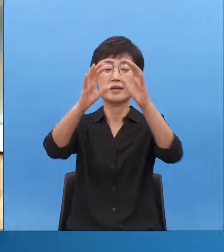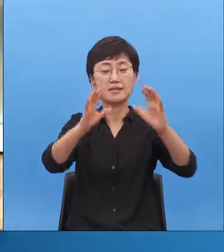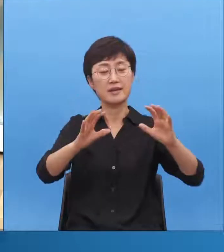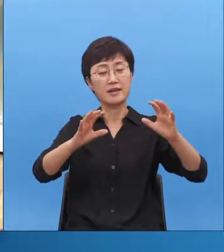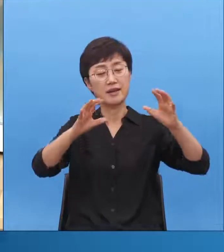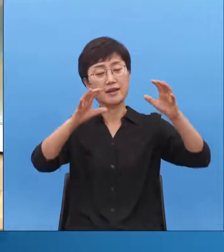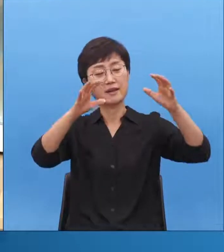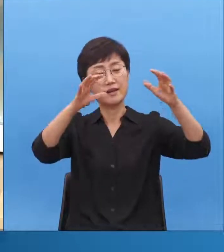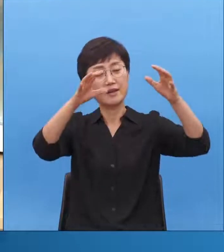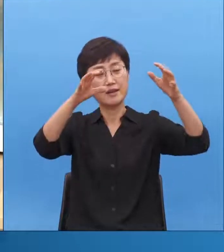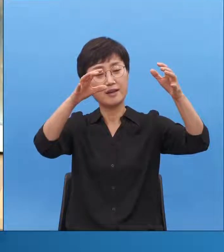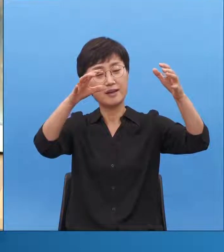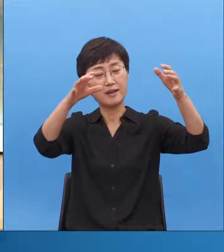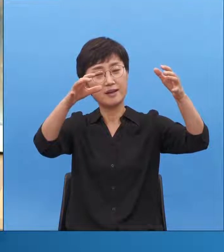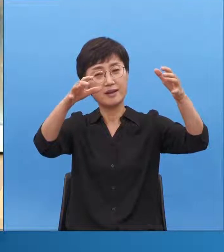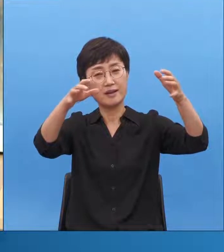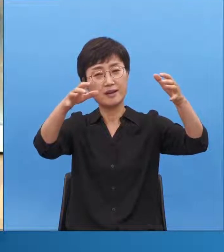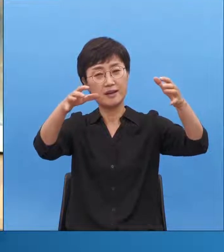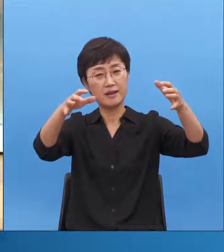주님의